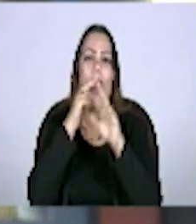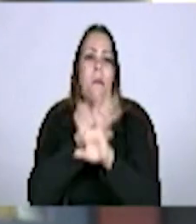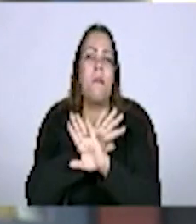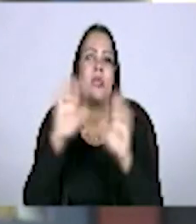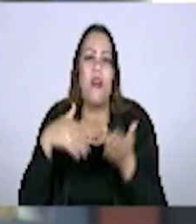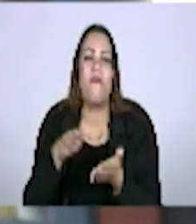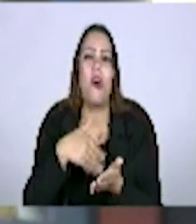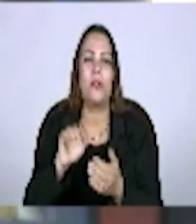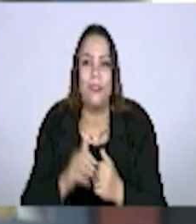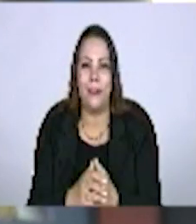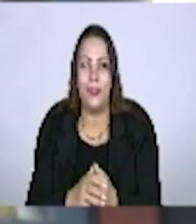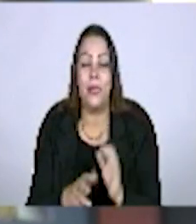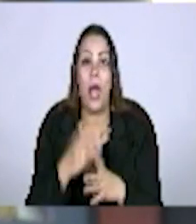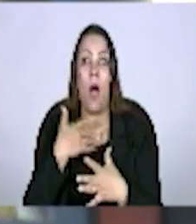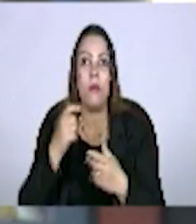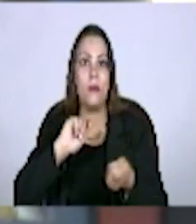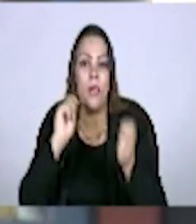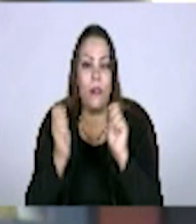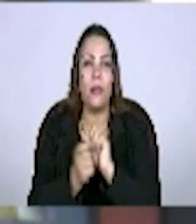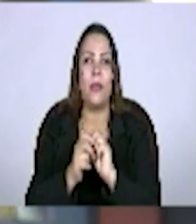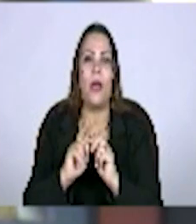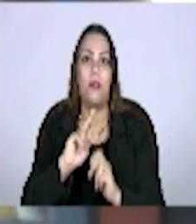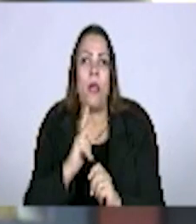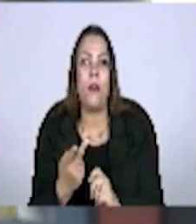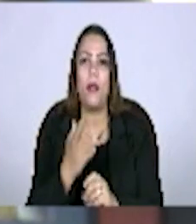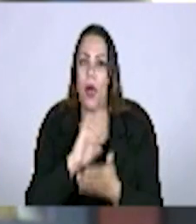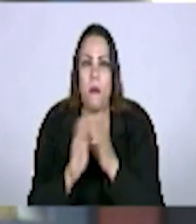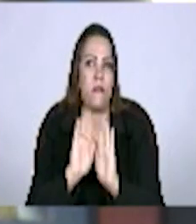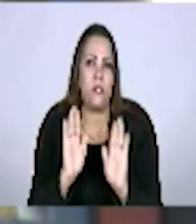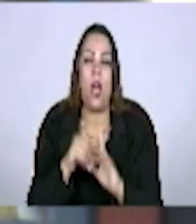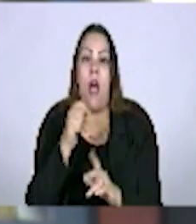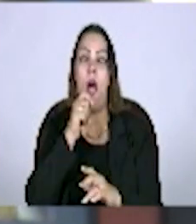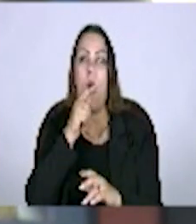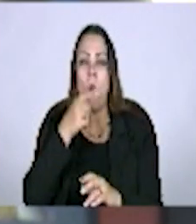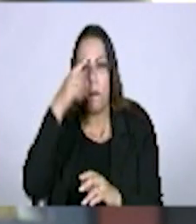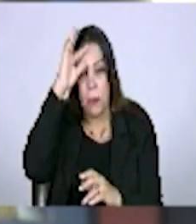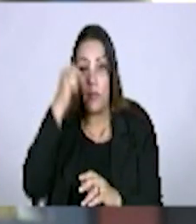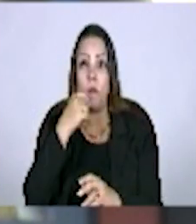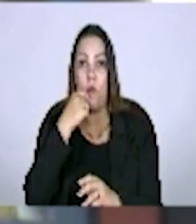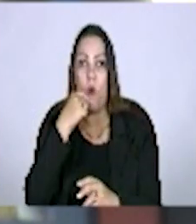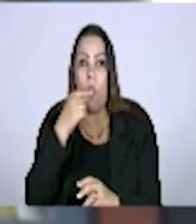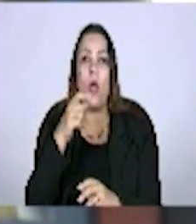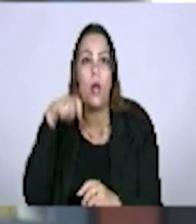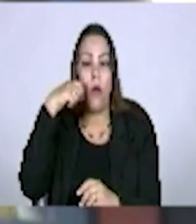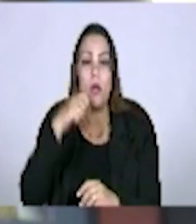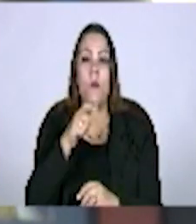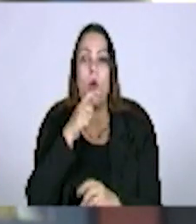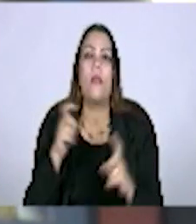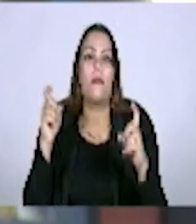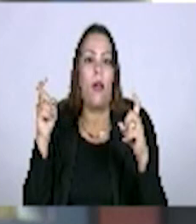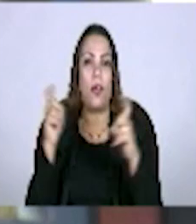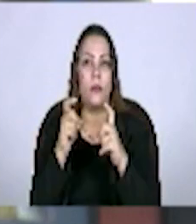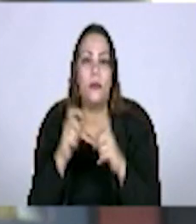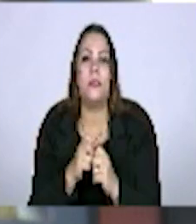افكارا لتجديد والتغيير او الاشاره اللي ذكرها خطاب الرئيس واللي هي